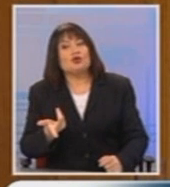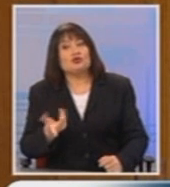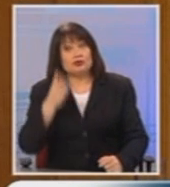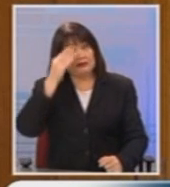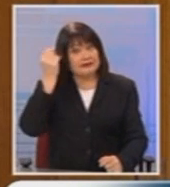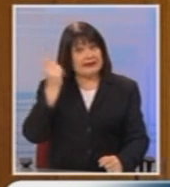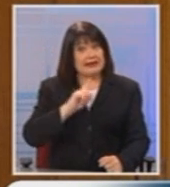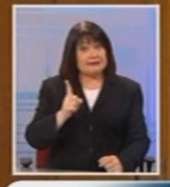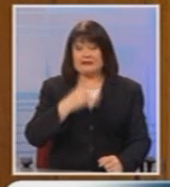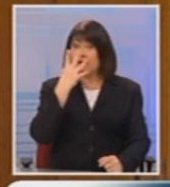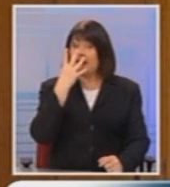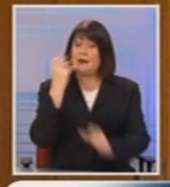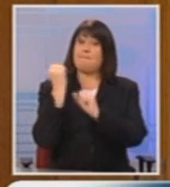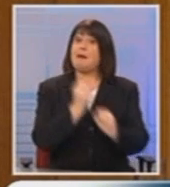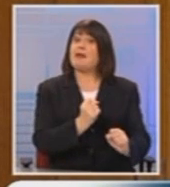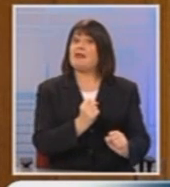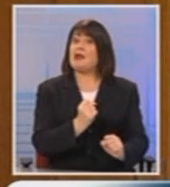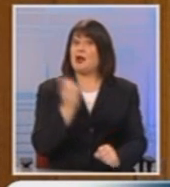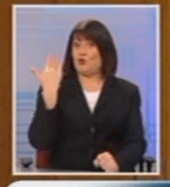μην ξεχνάτε ποτέ τον Παπανδρέο, τον Γιώργο.